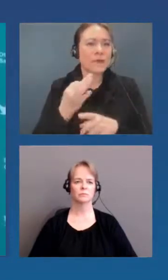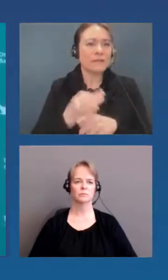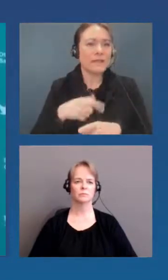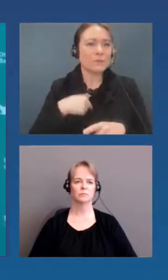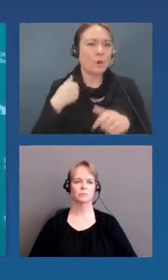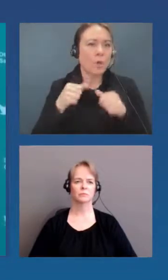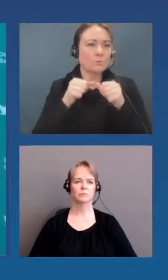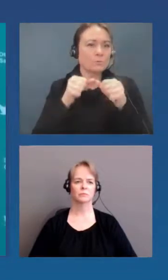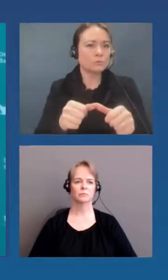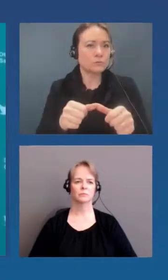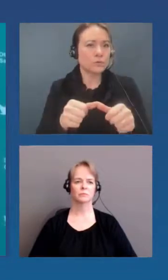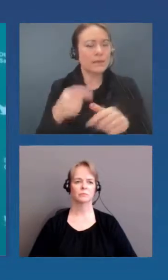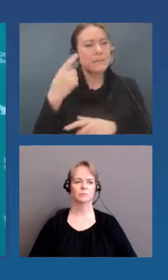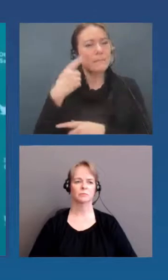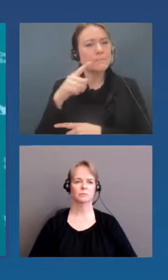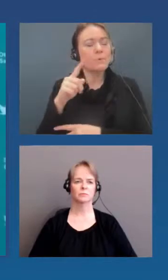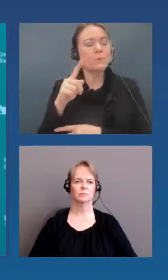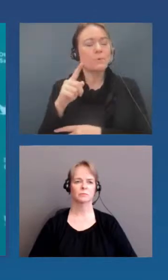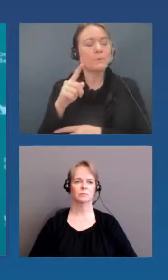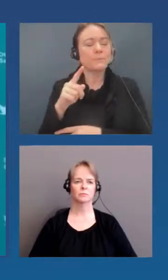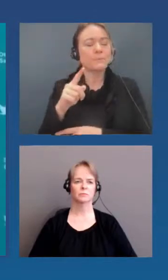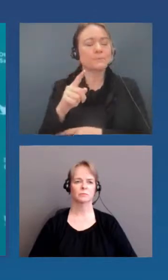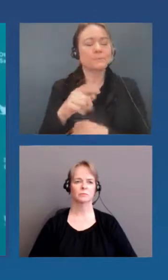durée pour